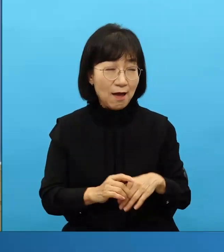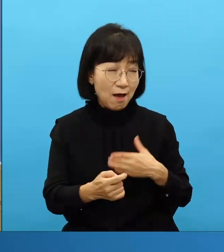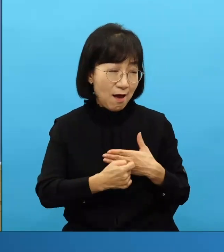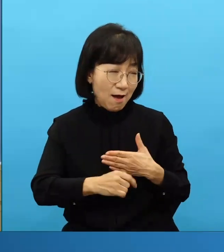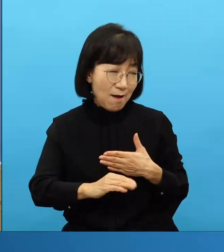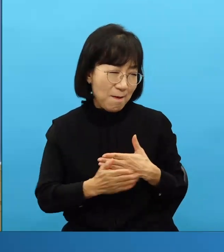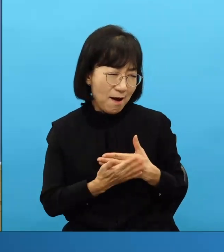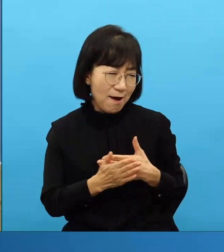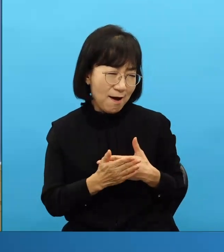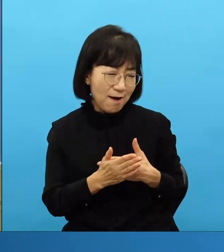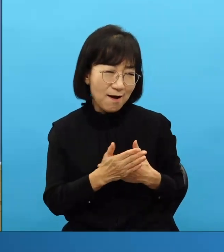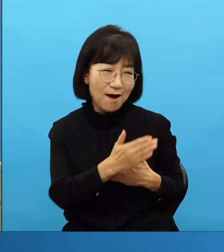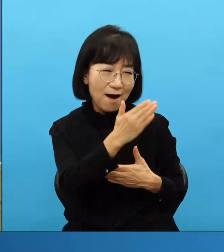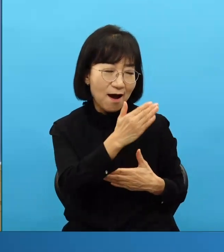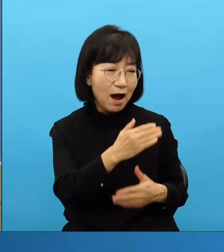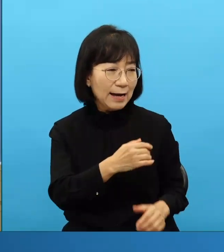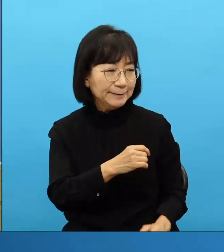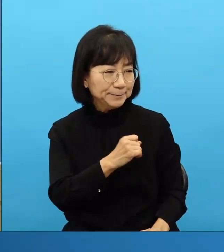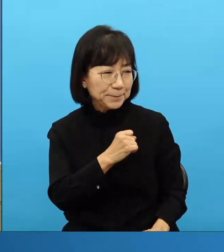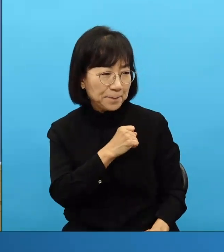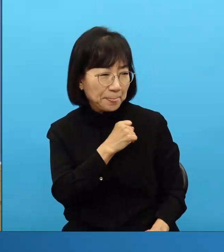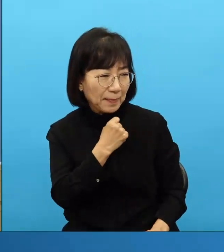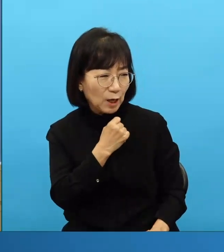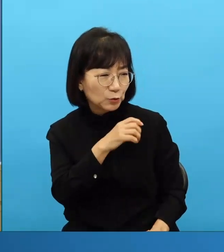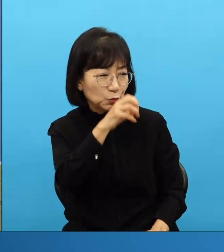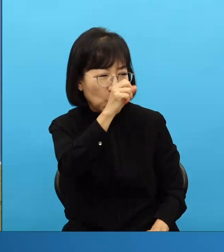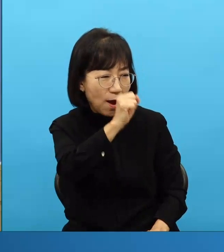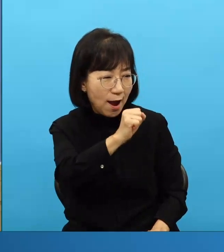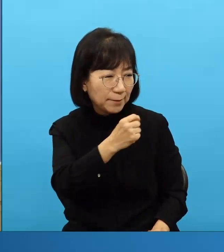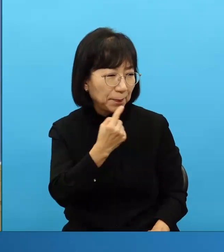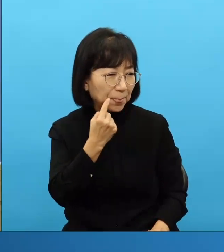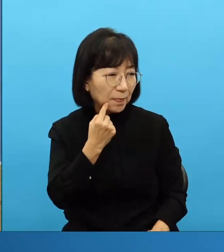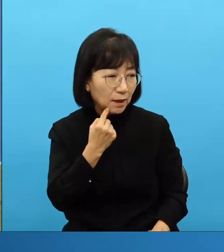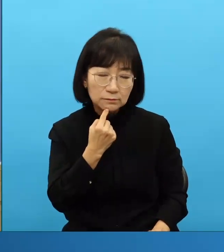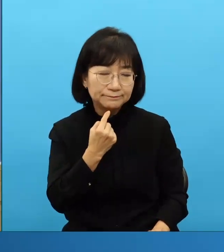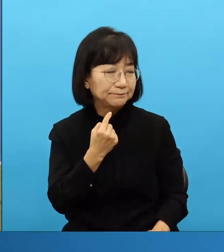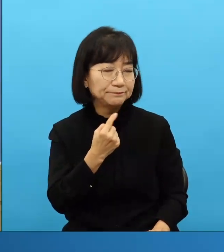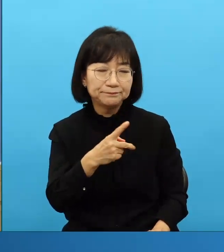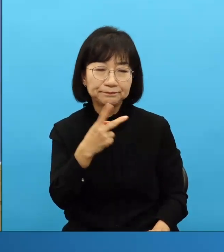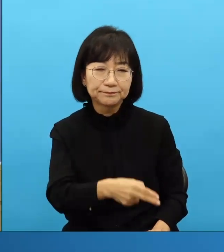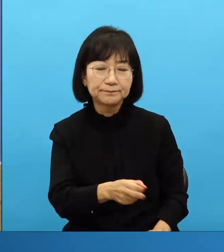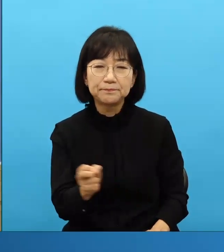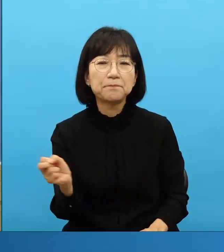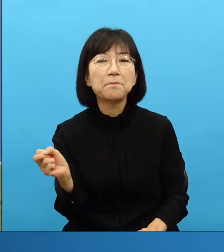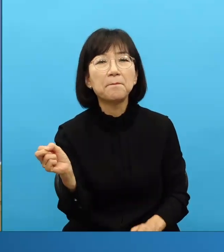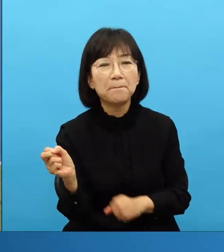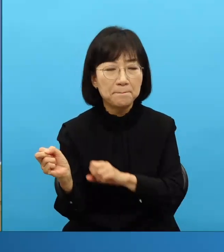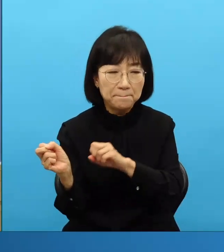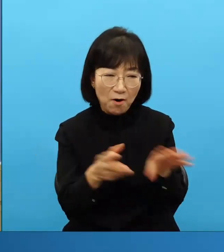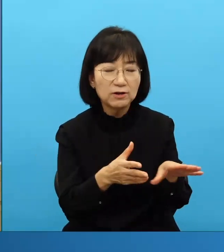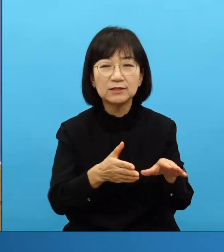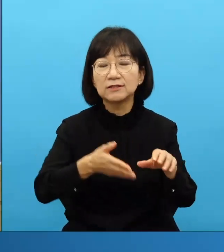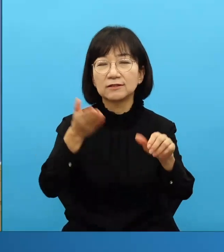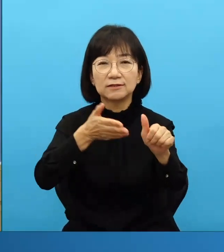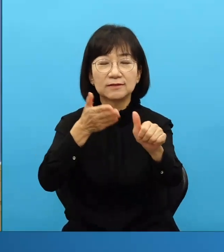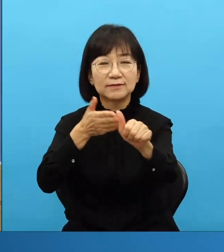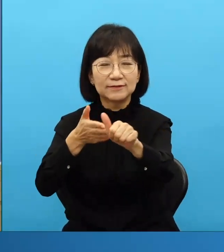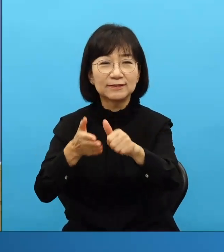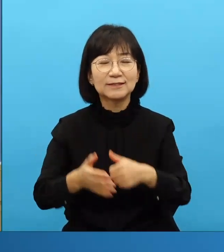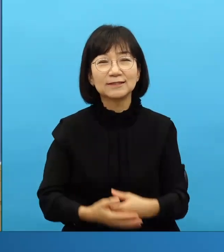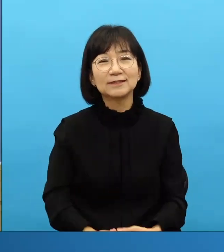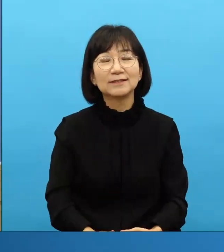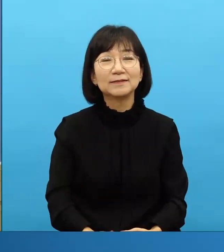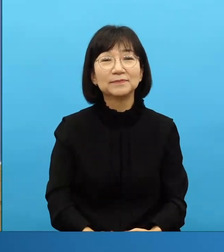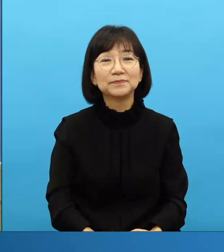화려하고 먹음직스럽다 할지라도 버릴 수 있어야 돼요. and no matter how good and favorable it looks in your eyes, you have to be able to discard it. 자,